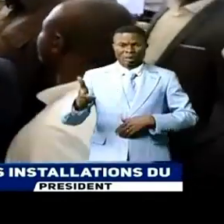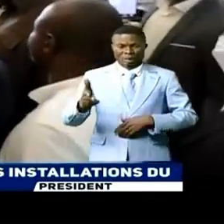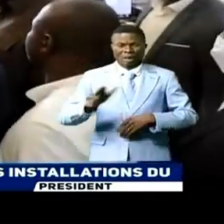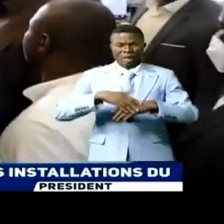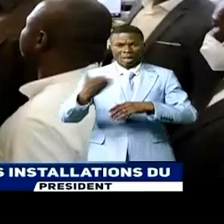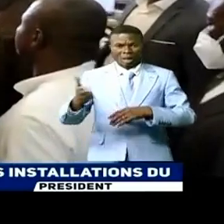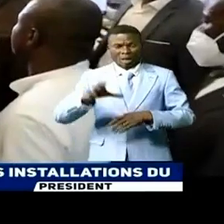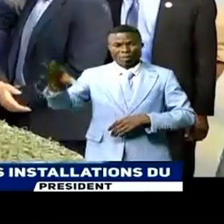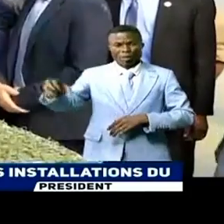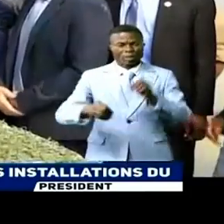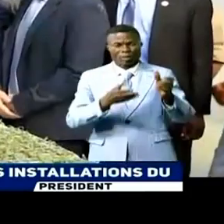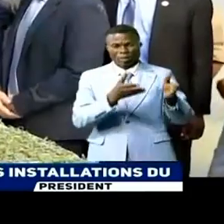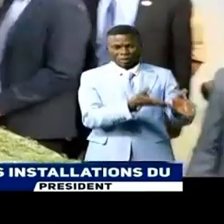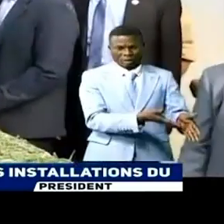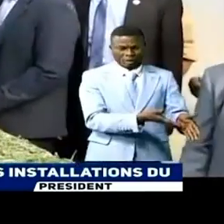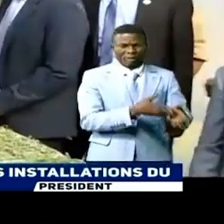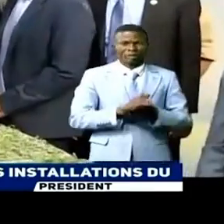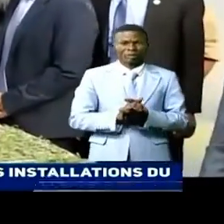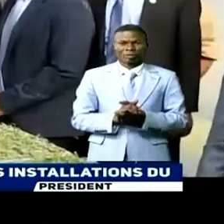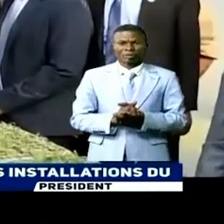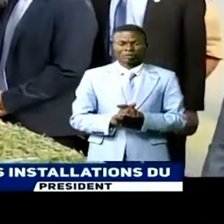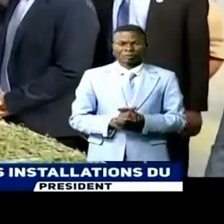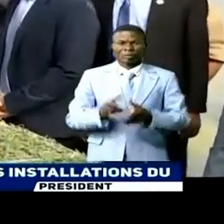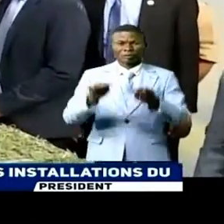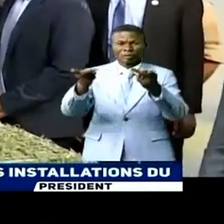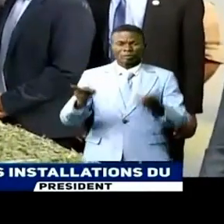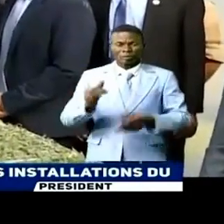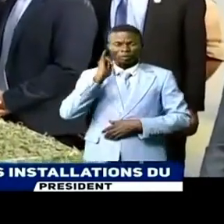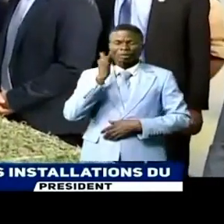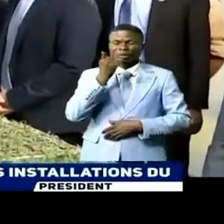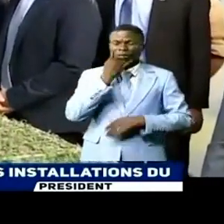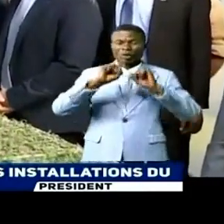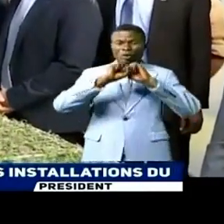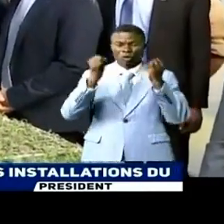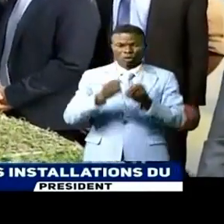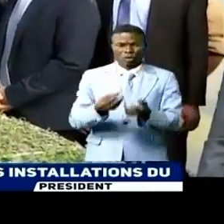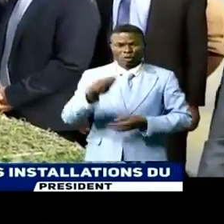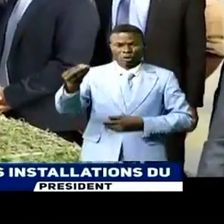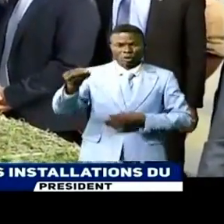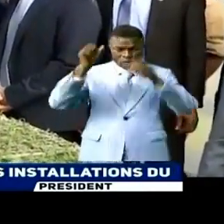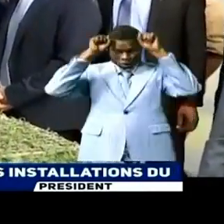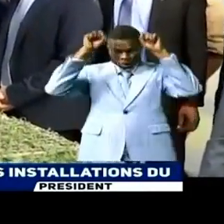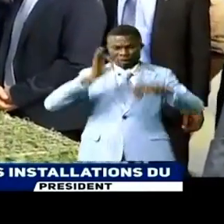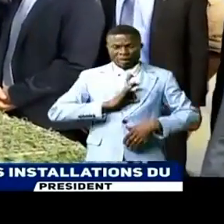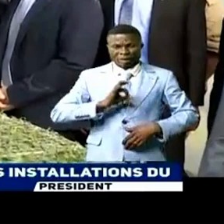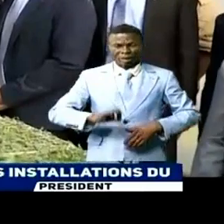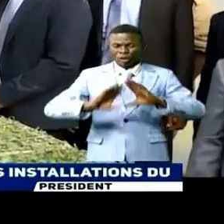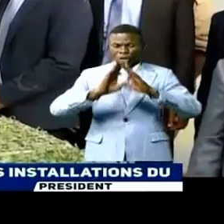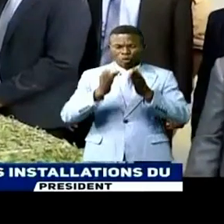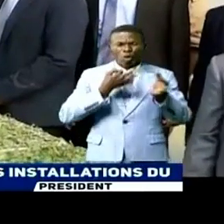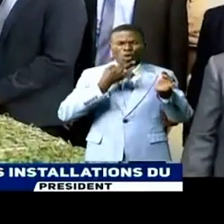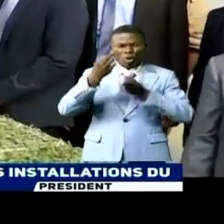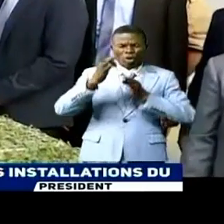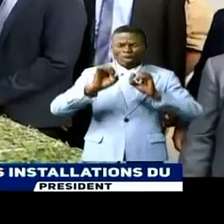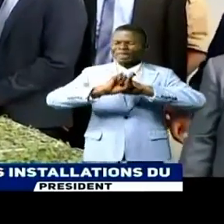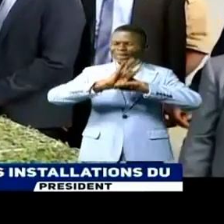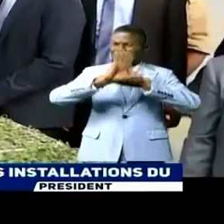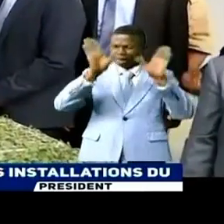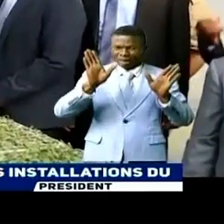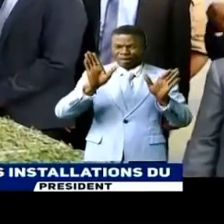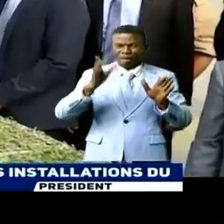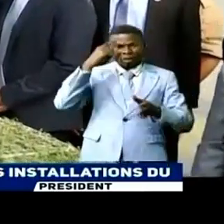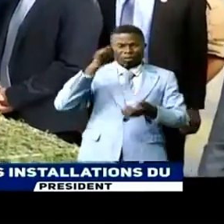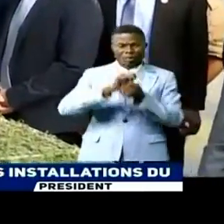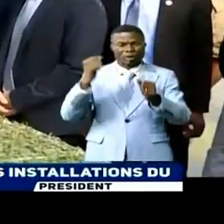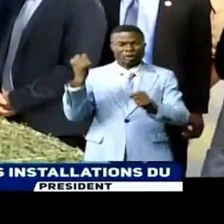leur récolte l'expert israélien fourni au président de la république tous les détails possibles liées au